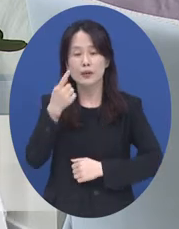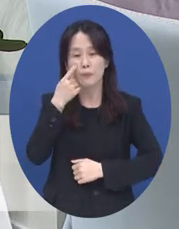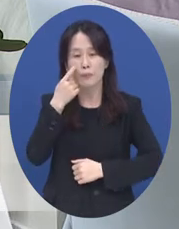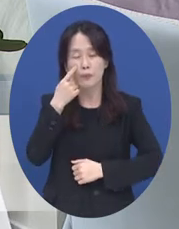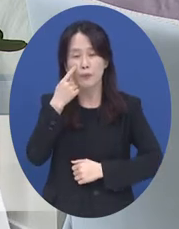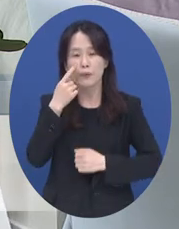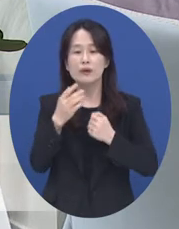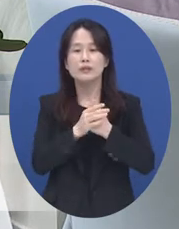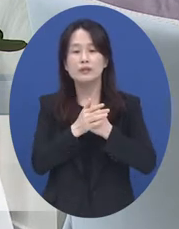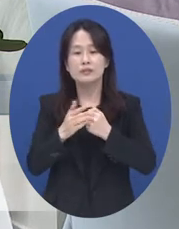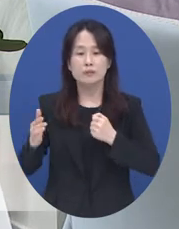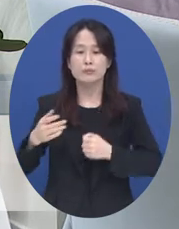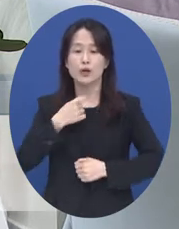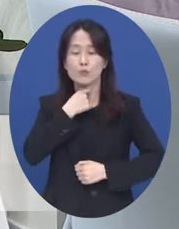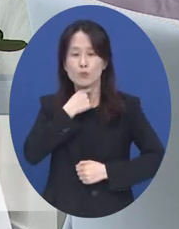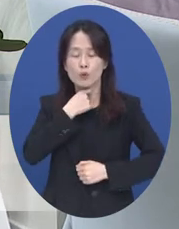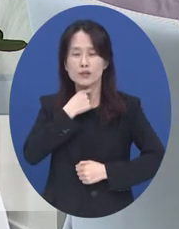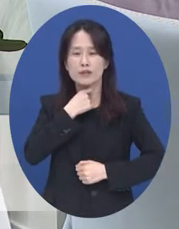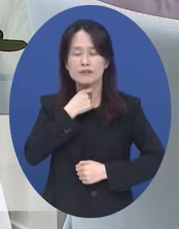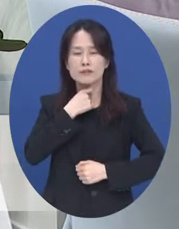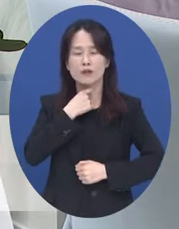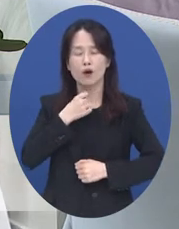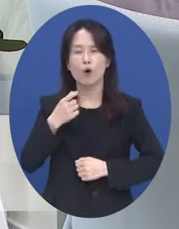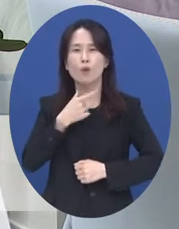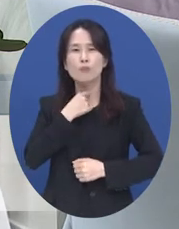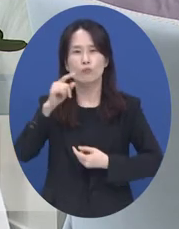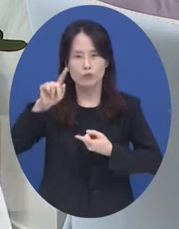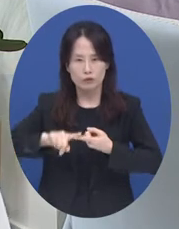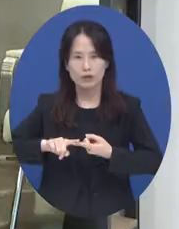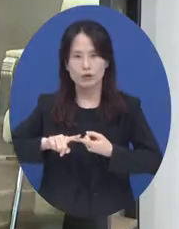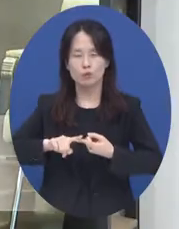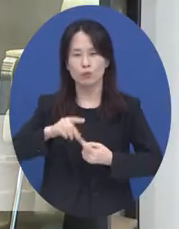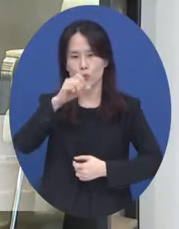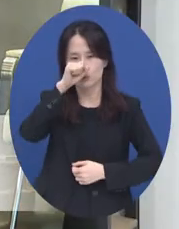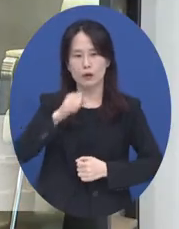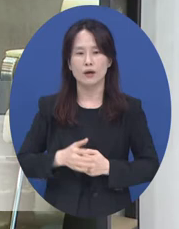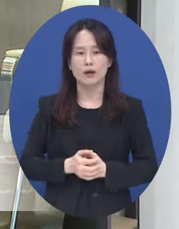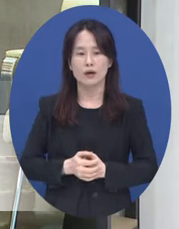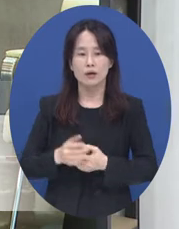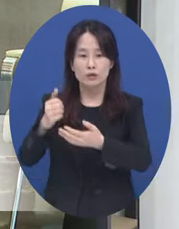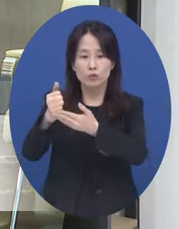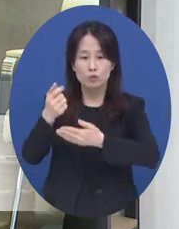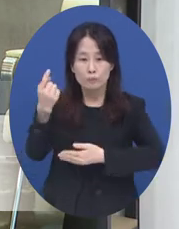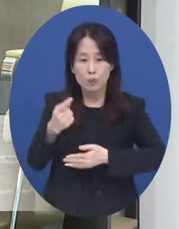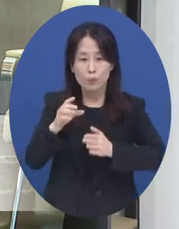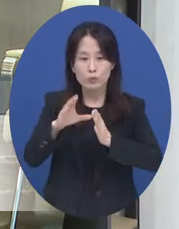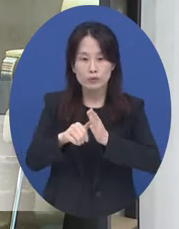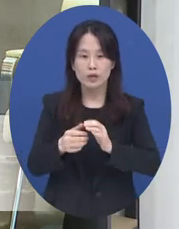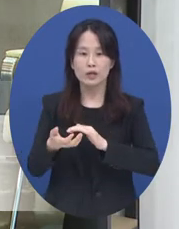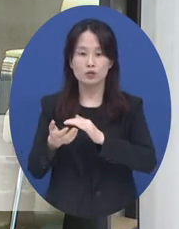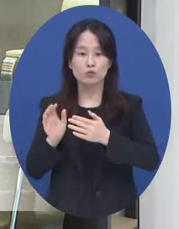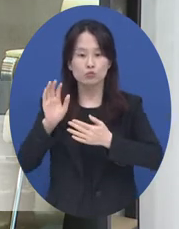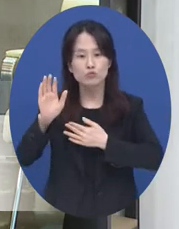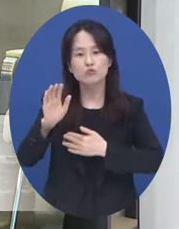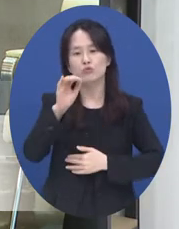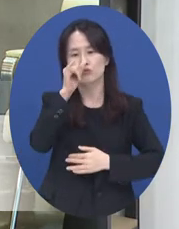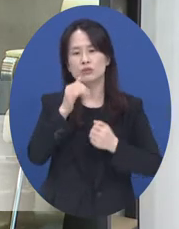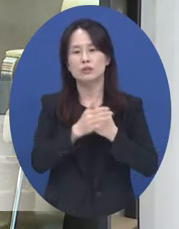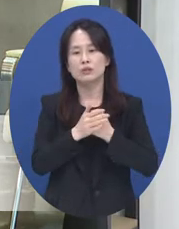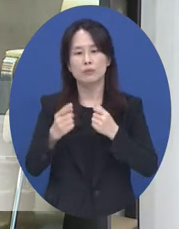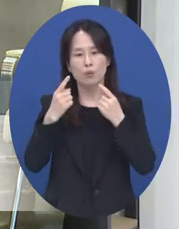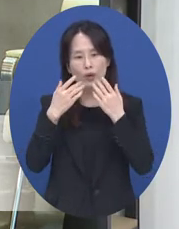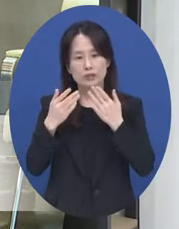이제 볼 수가 있어서 원하는 결과물이 더 나온 것 같아요. 근데 고객님들 오셨을 때 확실히 비포